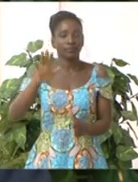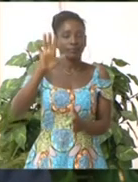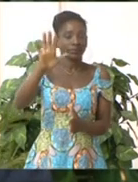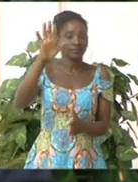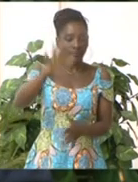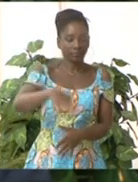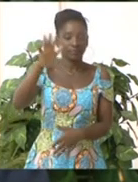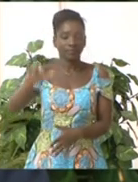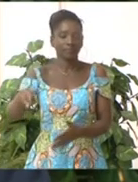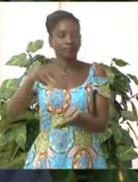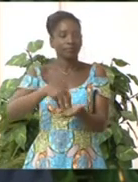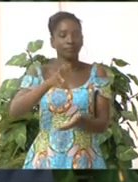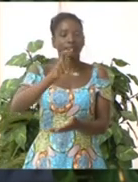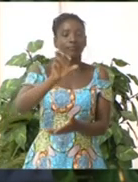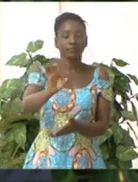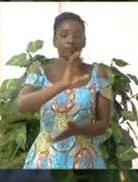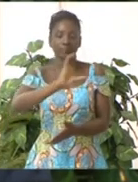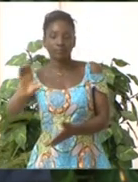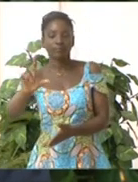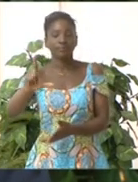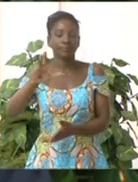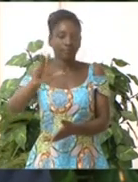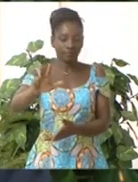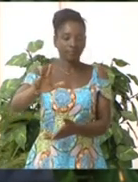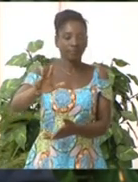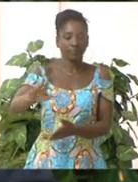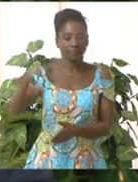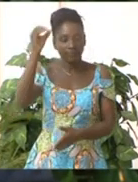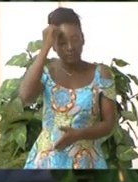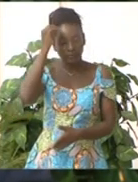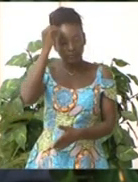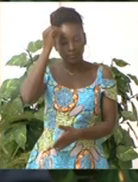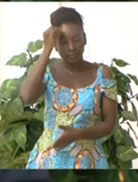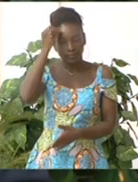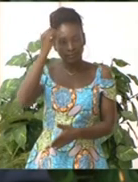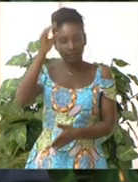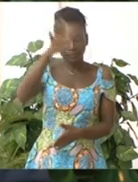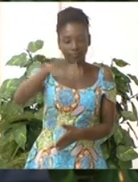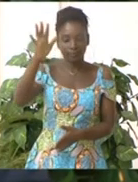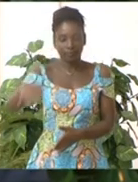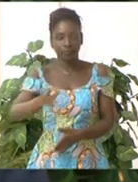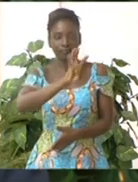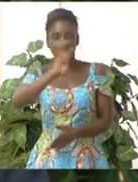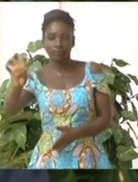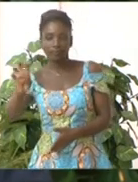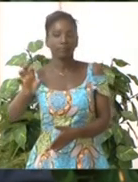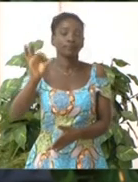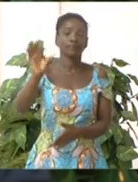est obtenu alassane ouattara ck 5488